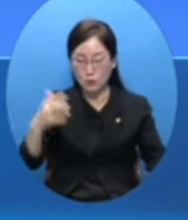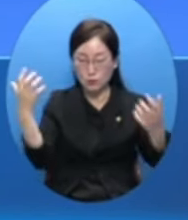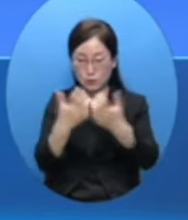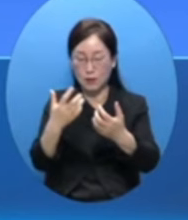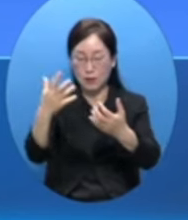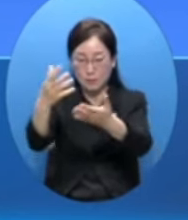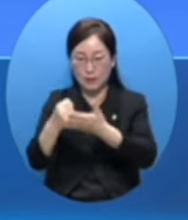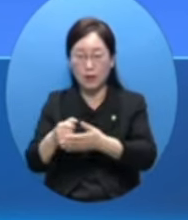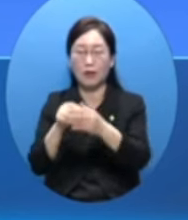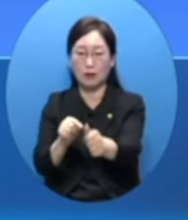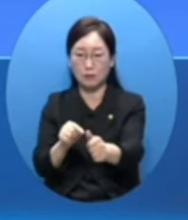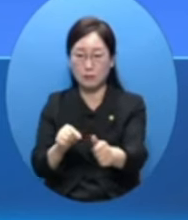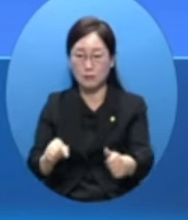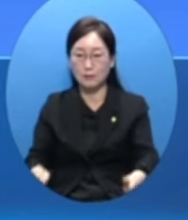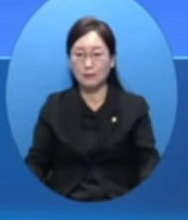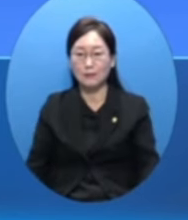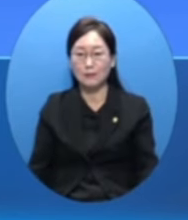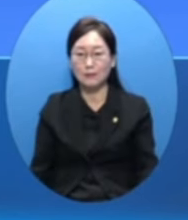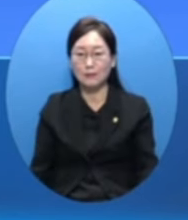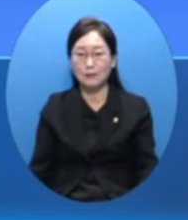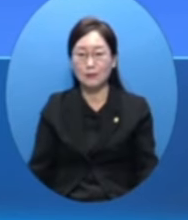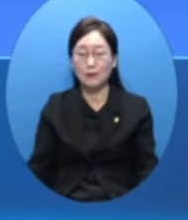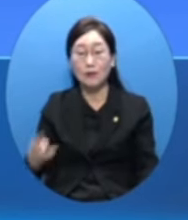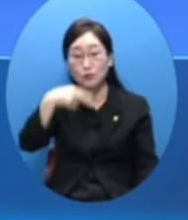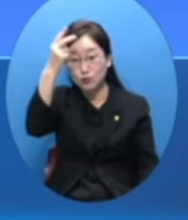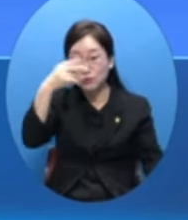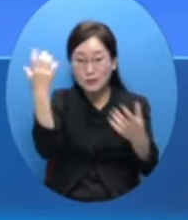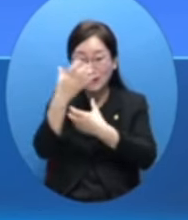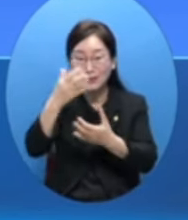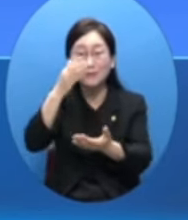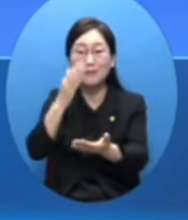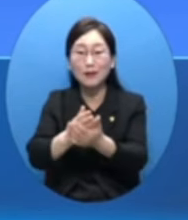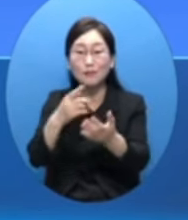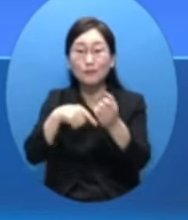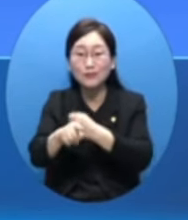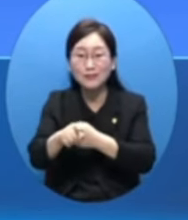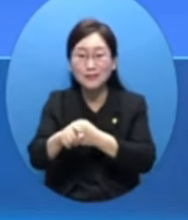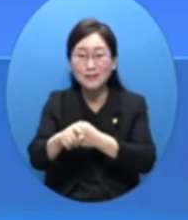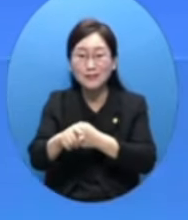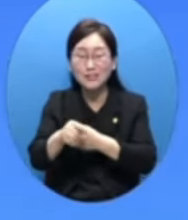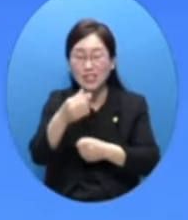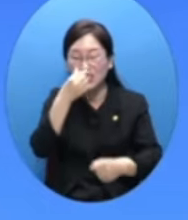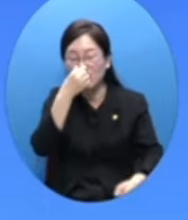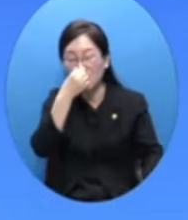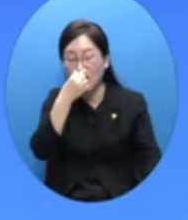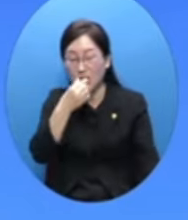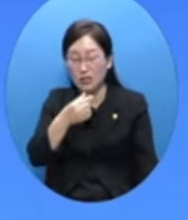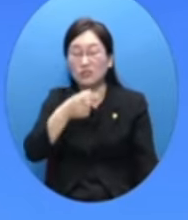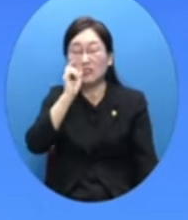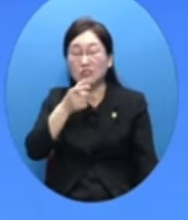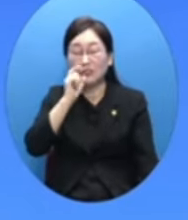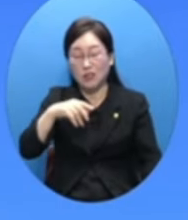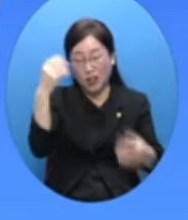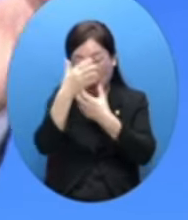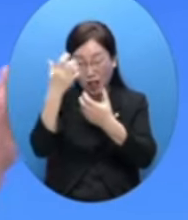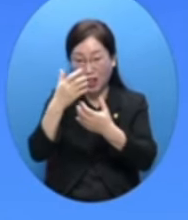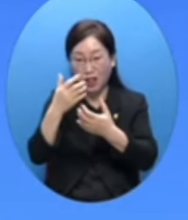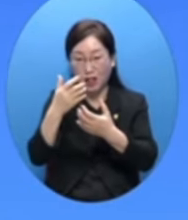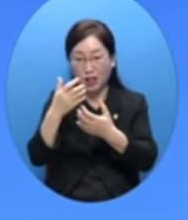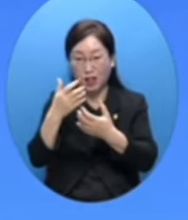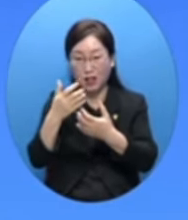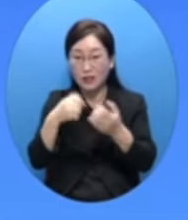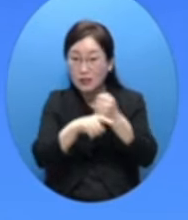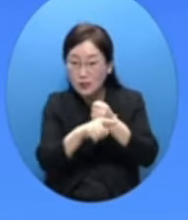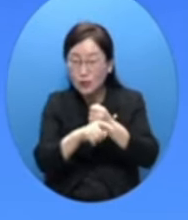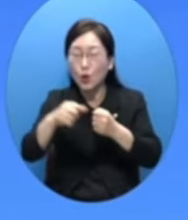충만함을 받으라. 여기서 술 취하지 말라는 것은 꼭 알코올 중독에만 빠지지 말라는 것이 아니라 이 세상 것들에